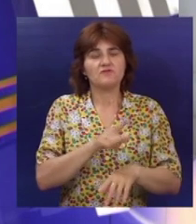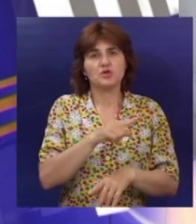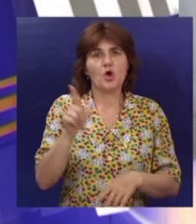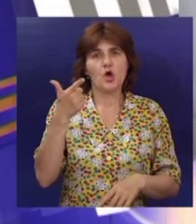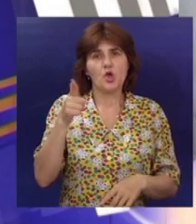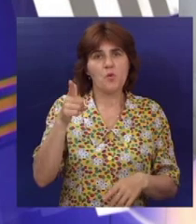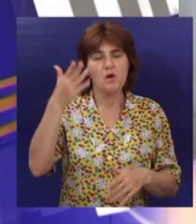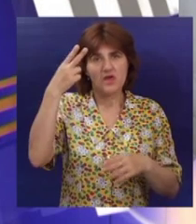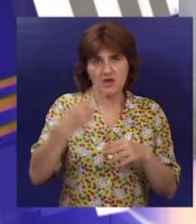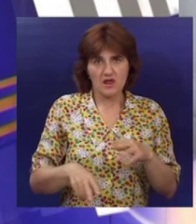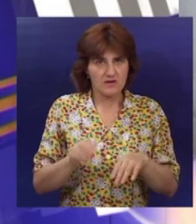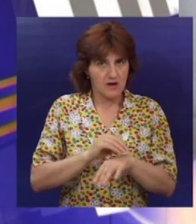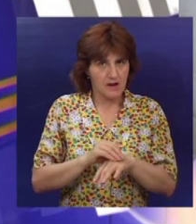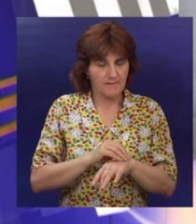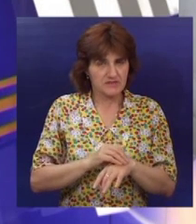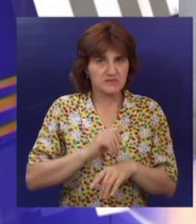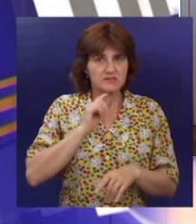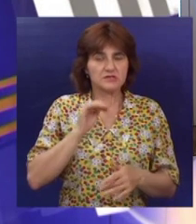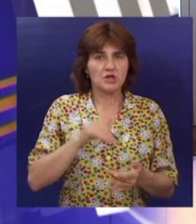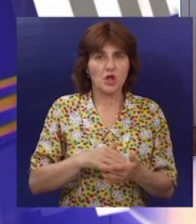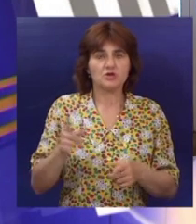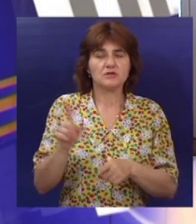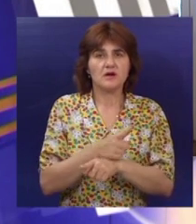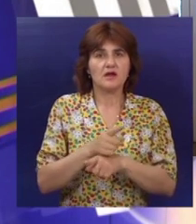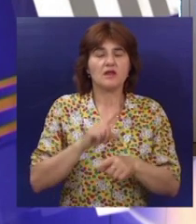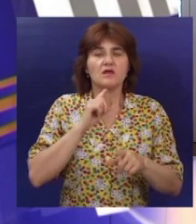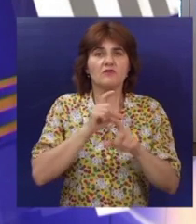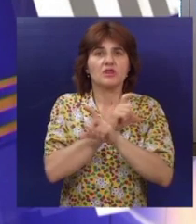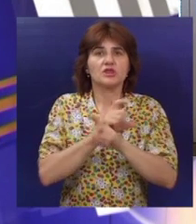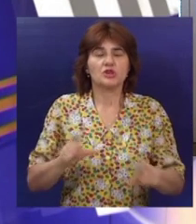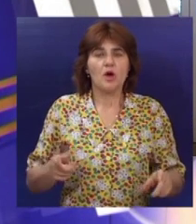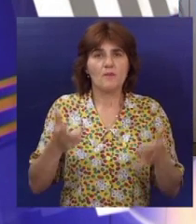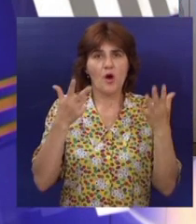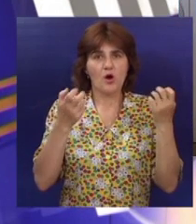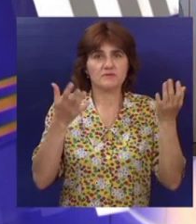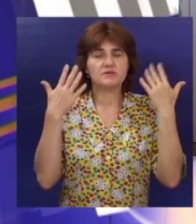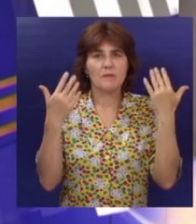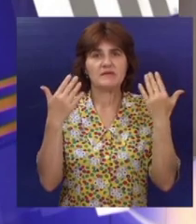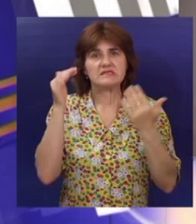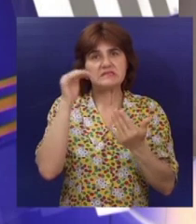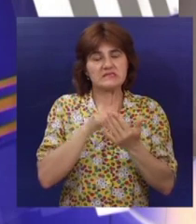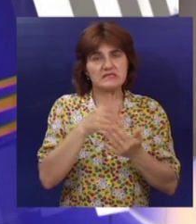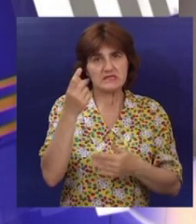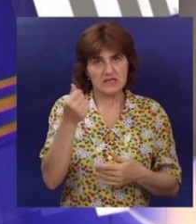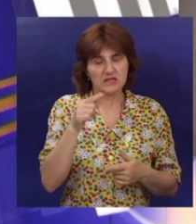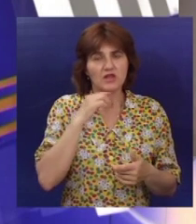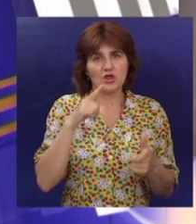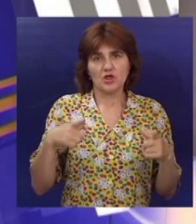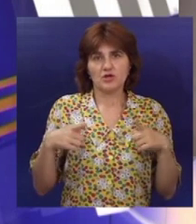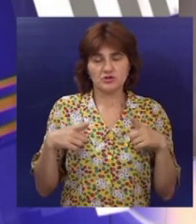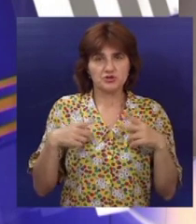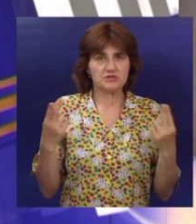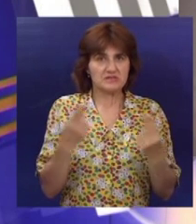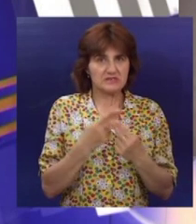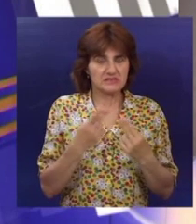kraja jula. Također uložena su sredstva i u renoviranje doma u ukupnoj vrednosti od 850.000 dinara, a uskoro se